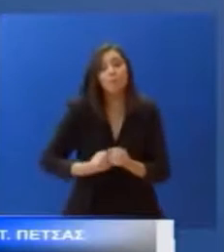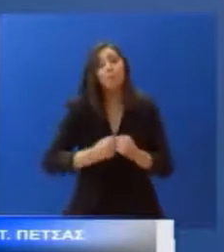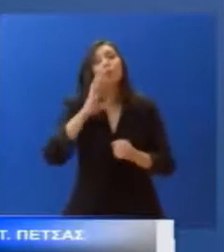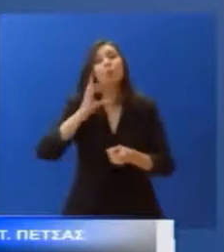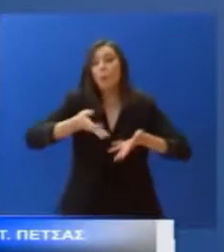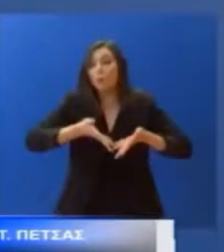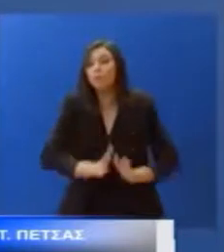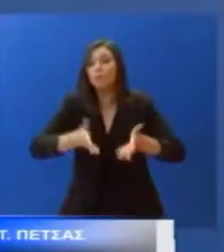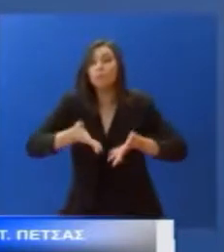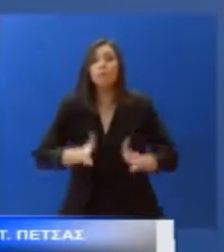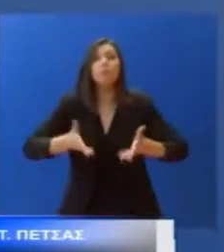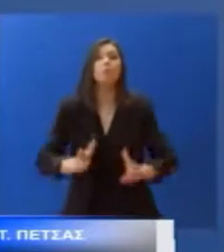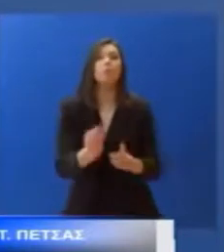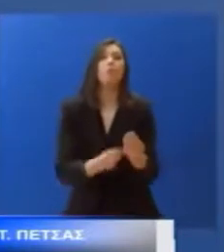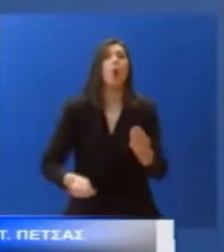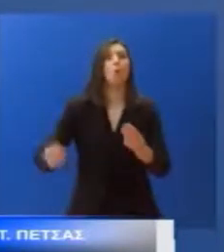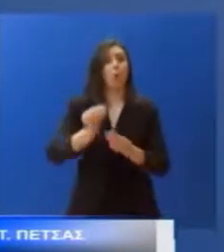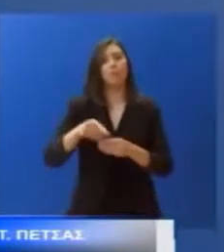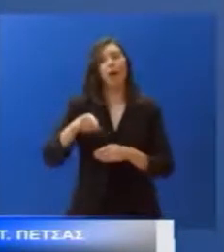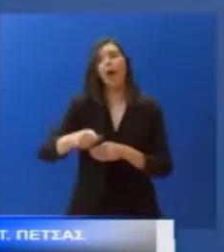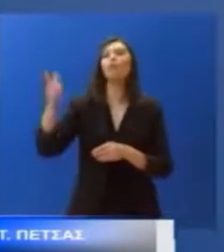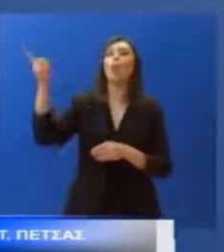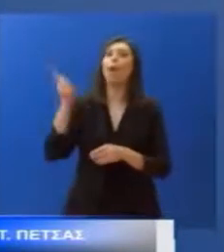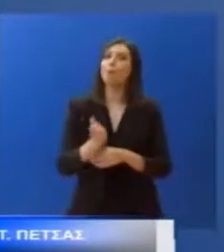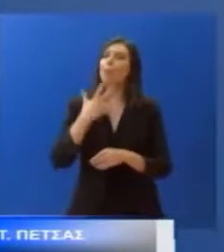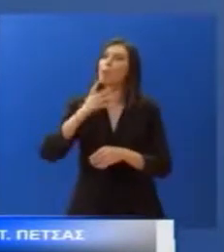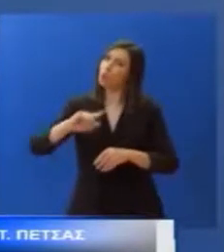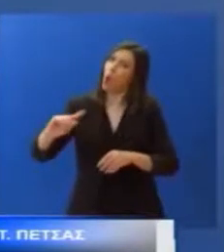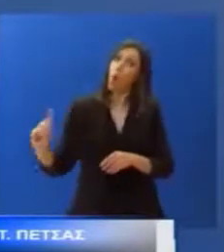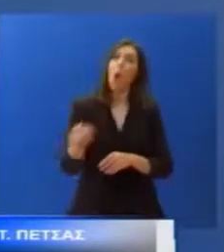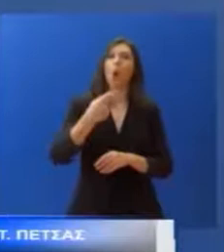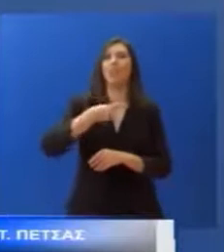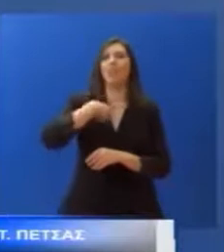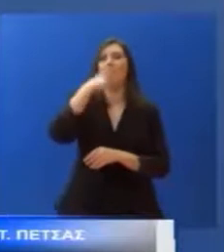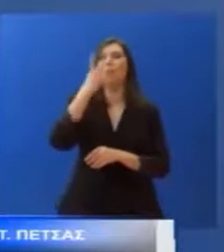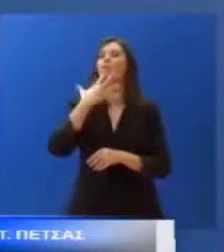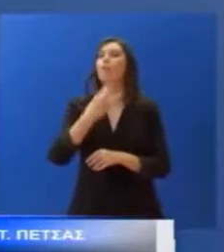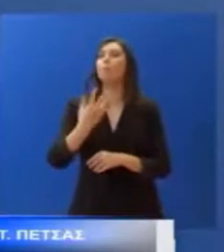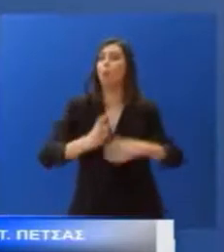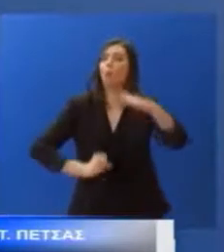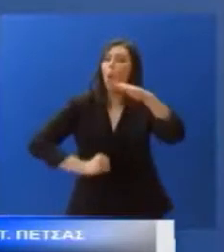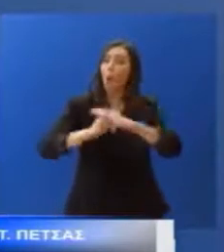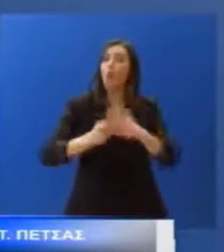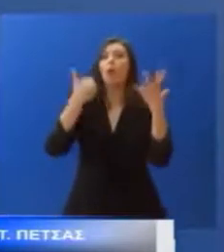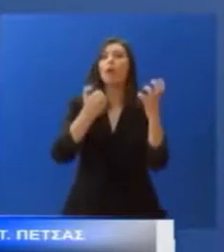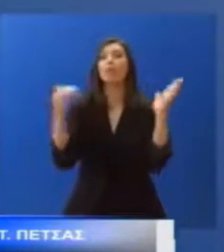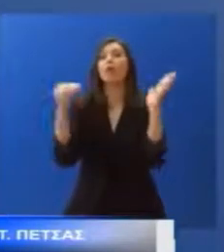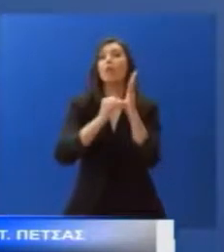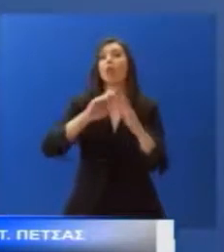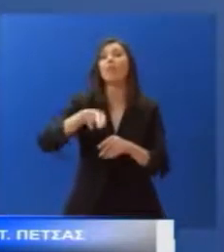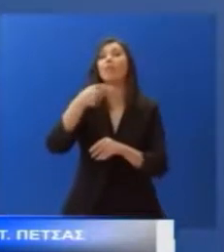χορήγησή του θα είναι οριζόντια και σχεδόν καθολική, καθώς τα εισοδηματικά κριτήρια ξεκινούν από 60.000 ευρώ για ζευγάρια χωρίς παιδιά και μονογονεϊκές